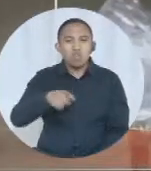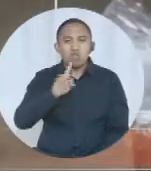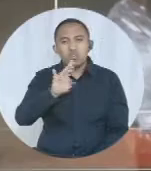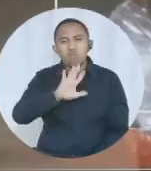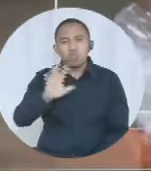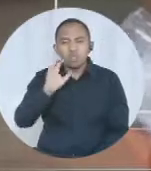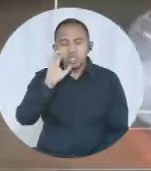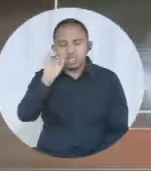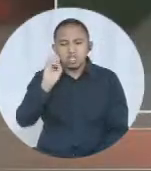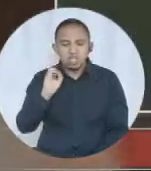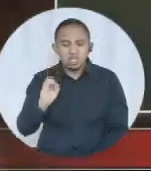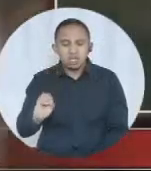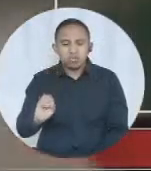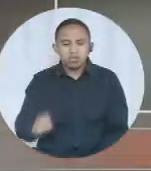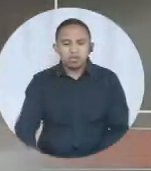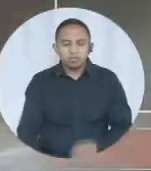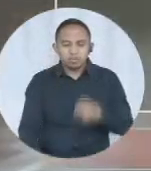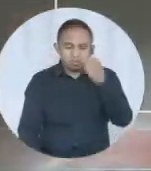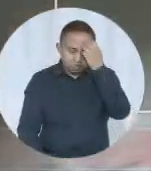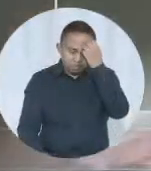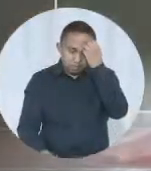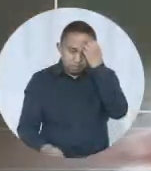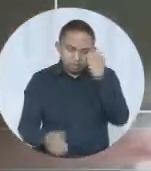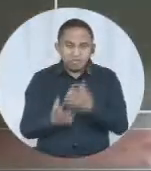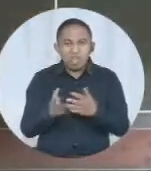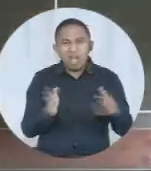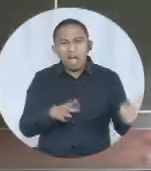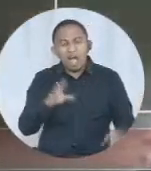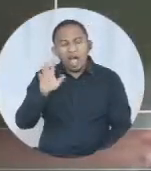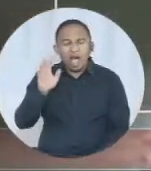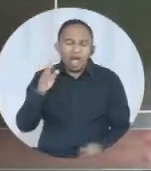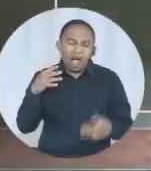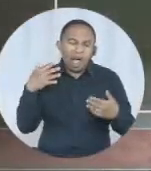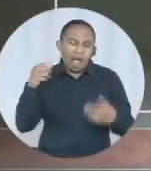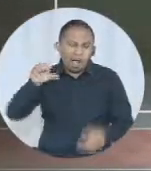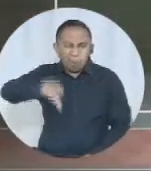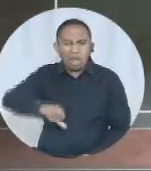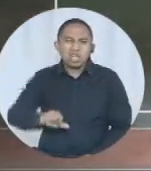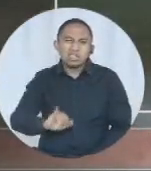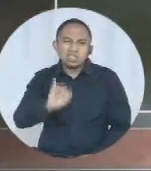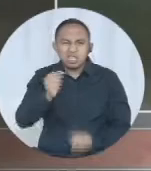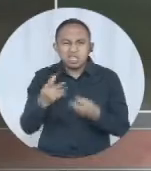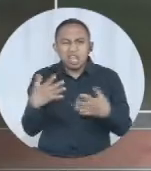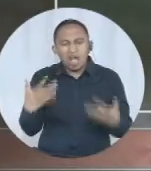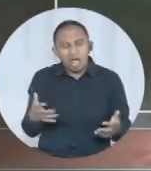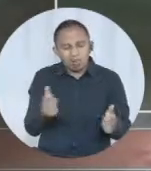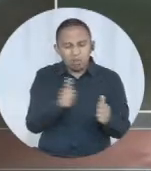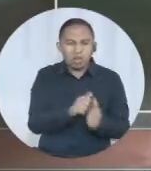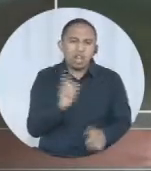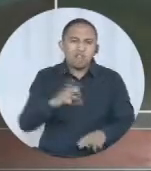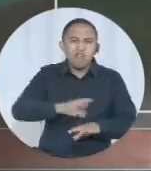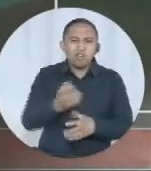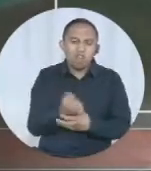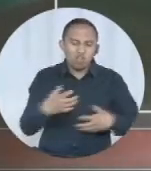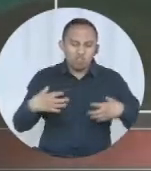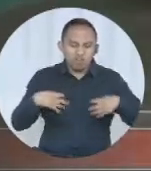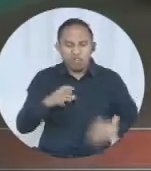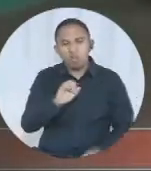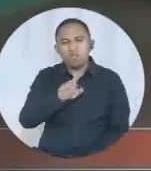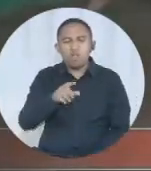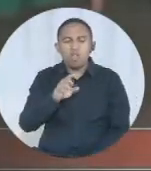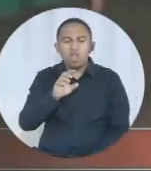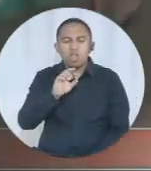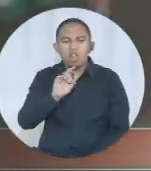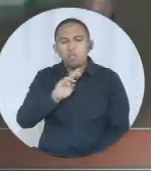5,700 aotra 8,700 kosa ny taha ambany indrindra izay tany amin'ny faritra Vatovavy. Ratao